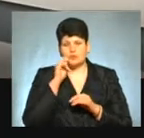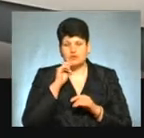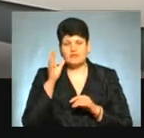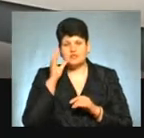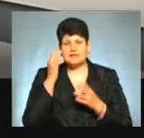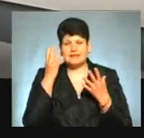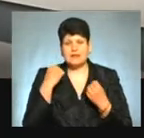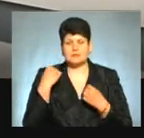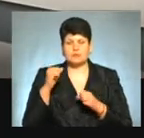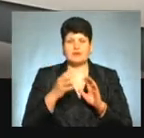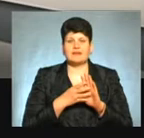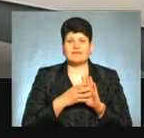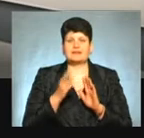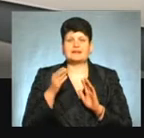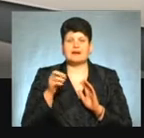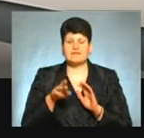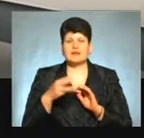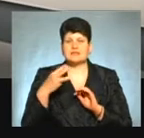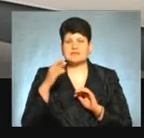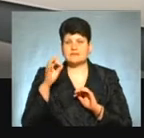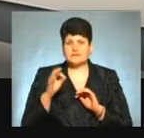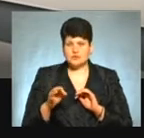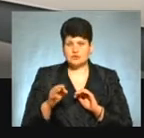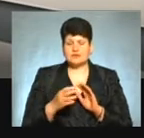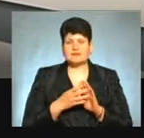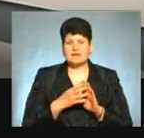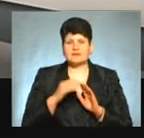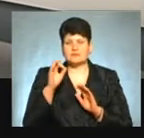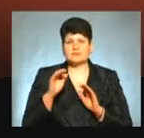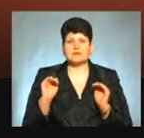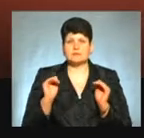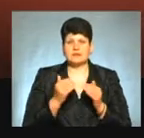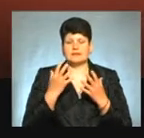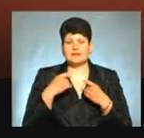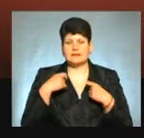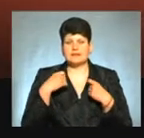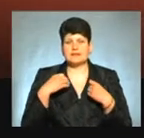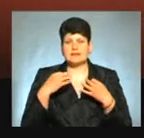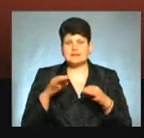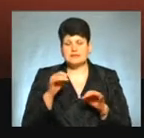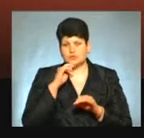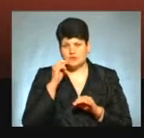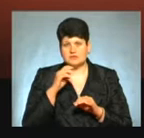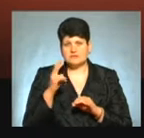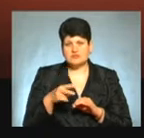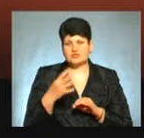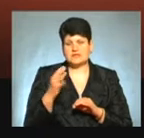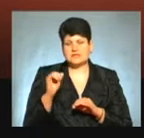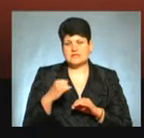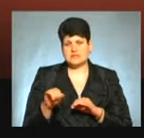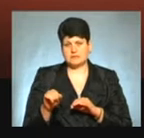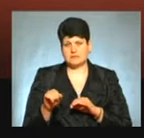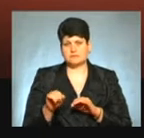День перемоги, 9 травня, а 30% на 9% менше – День незалежності України,